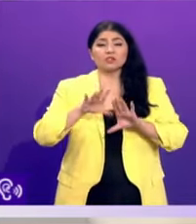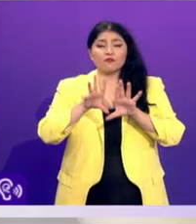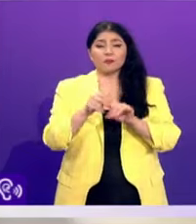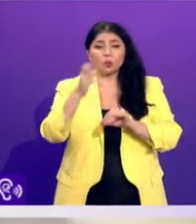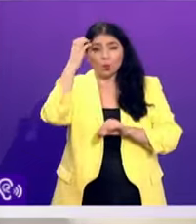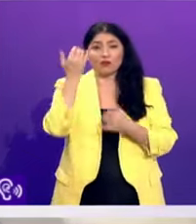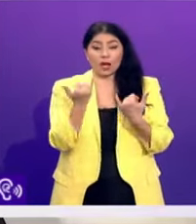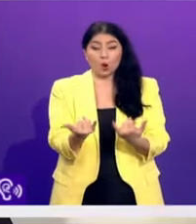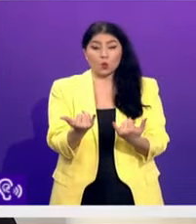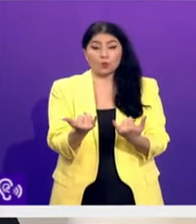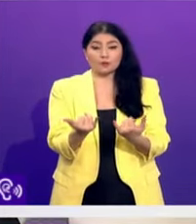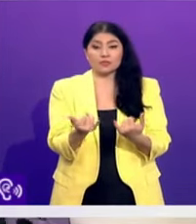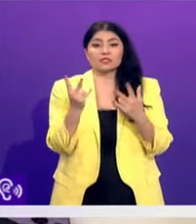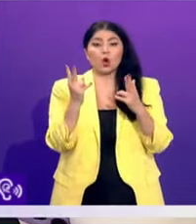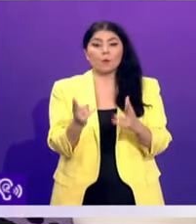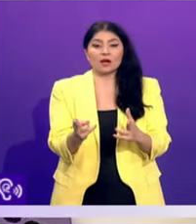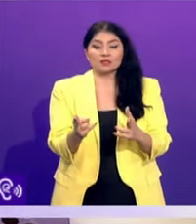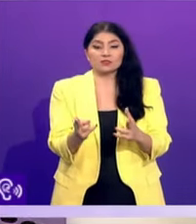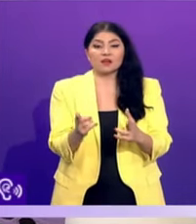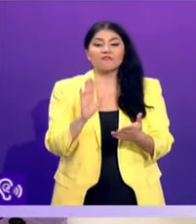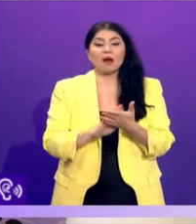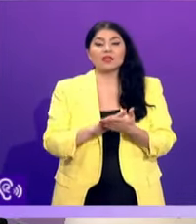pentru că încep să...